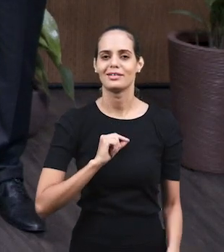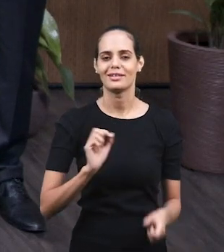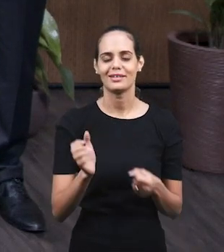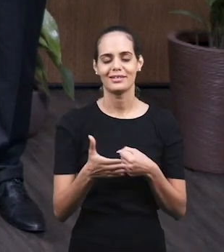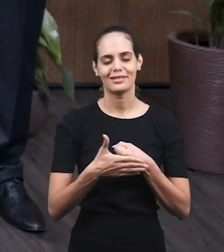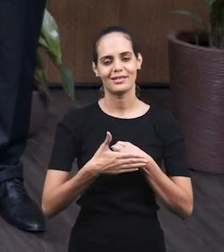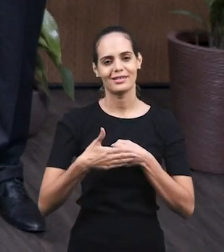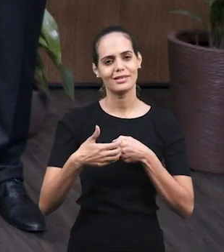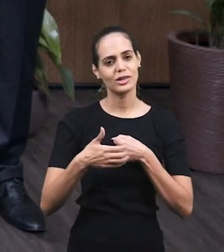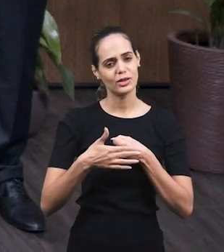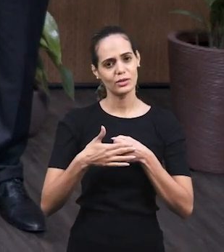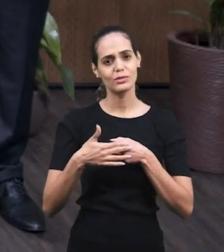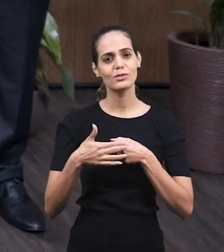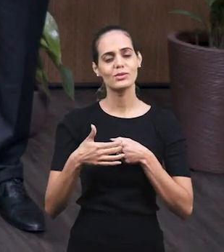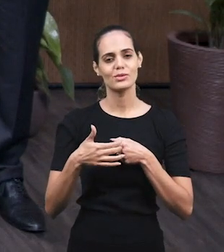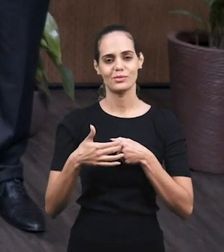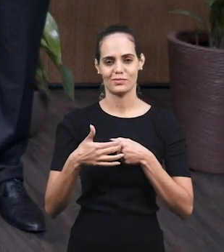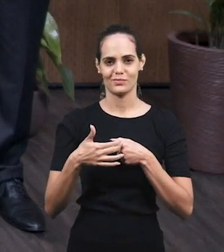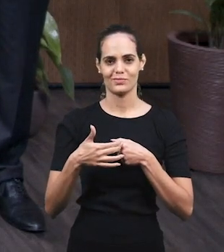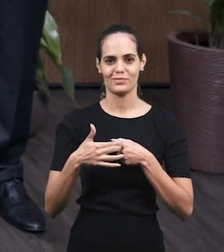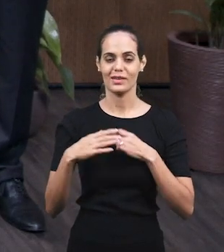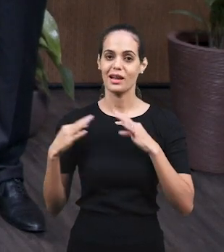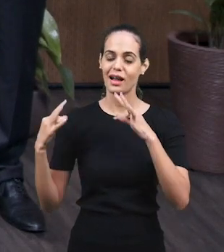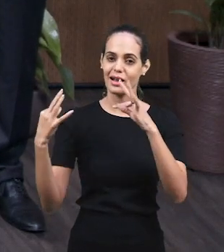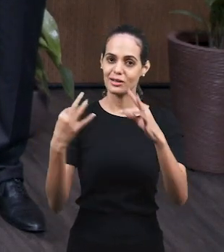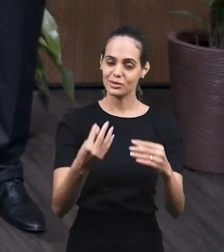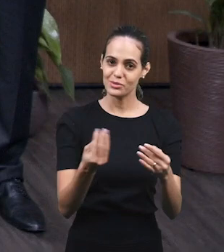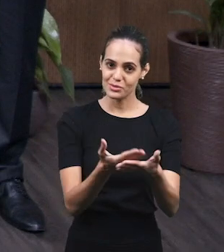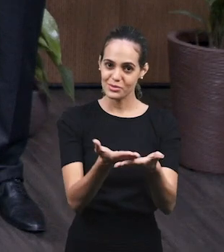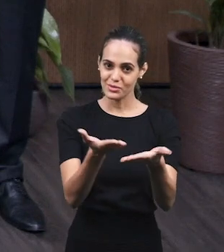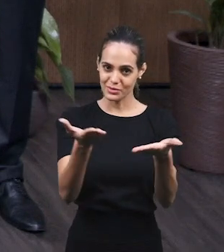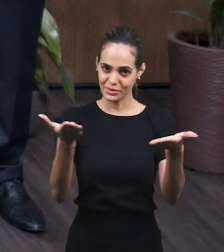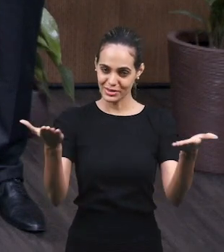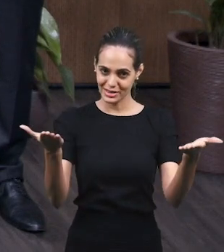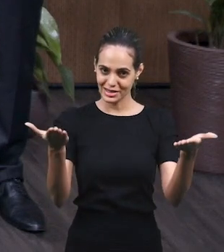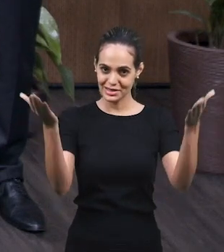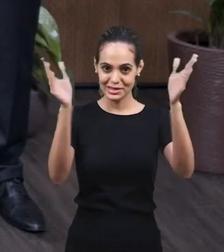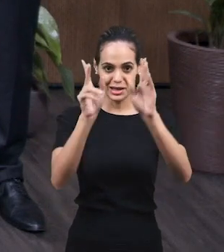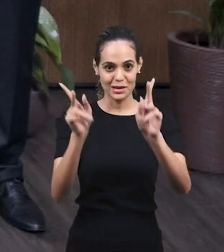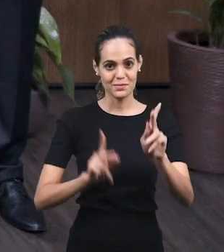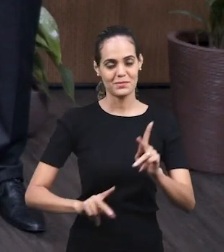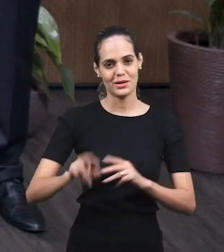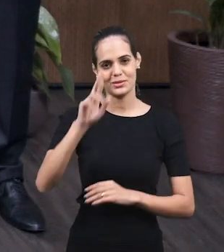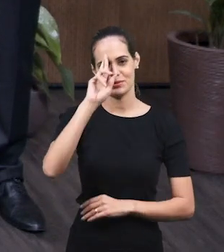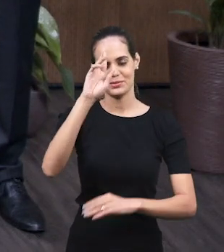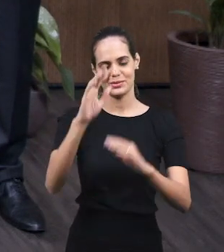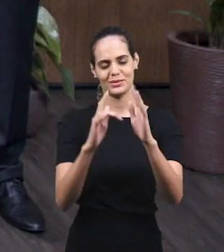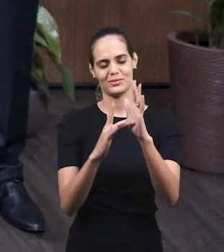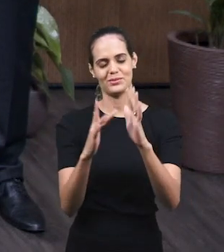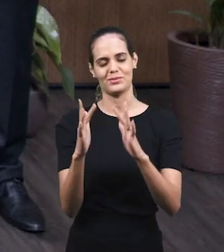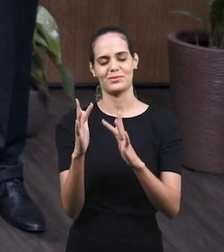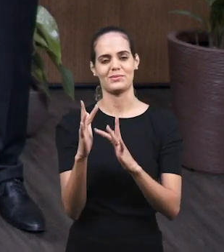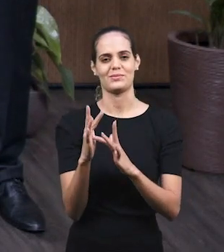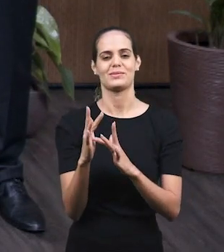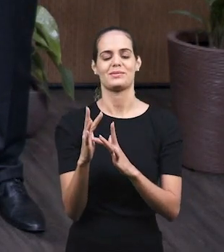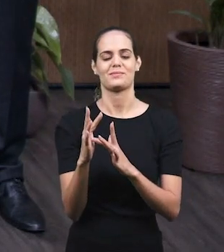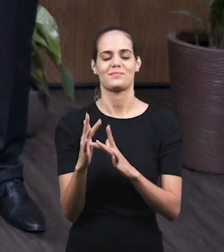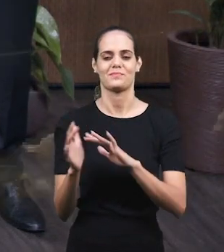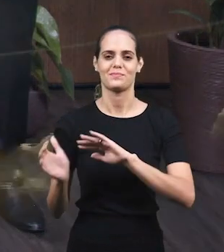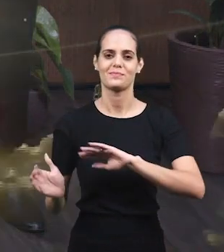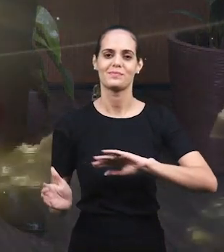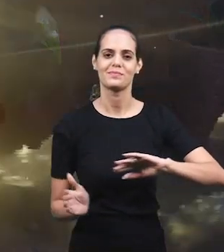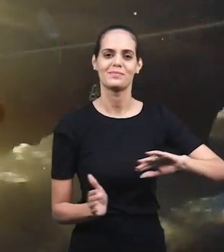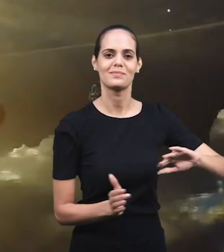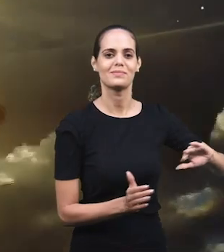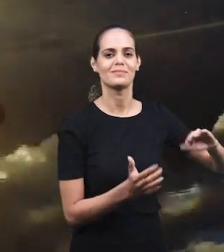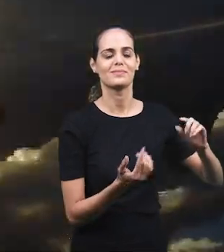ressent le soulagement de sa présence. À tous, la paix du Seigneur Jésus, la paix du